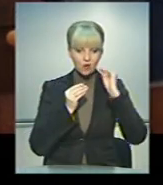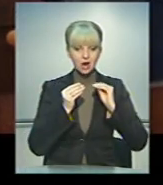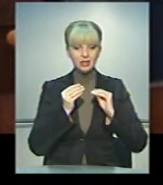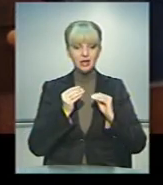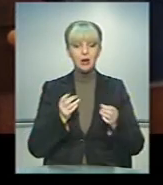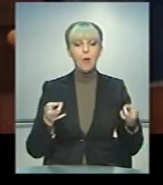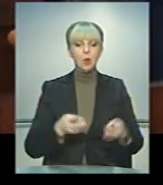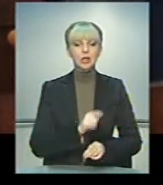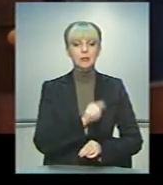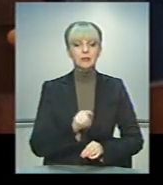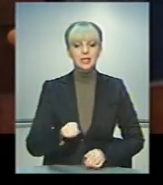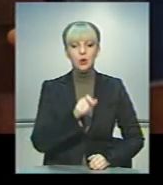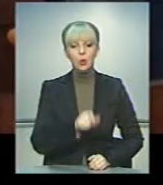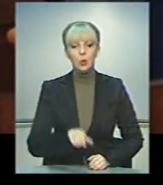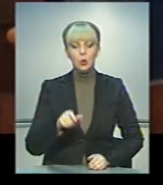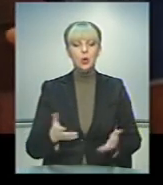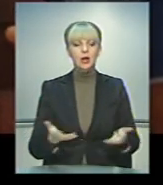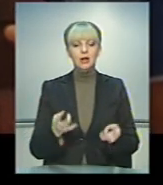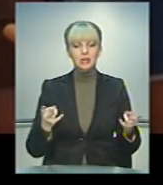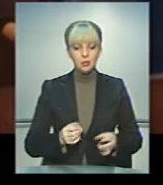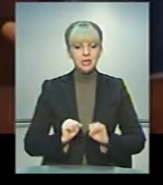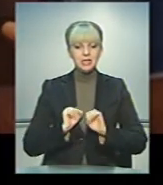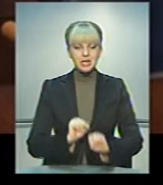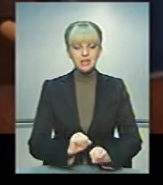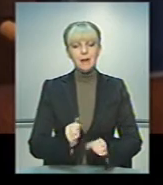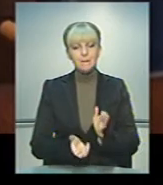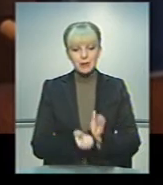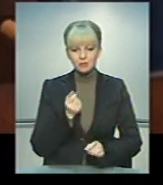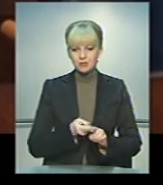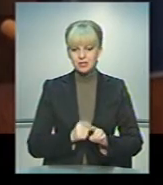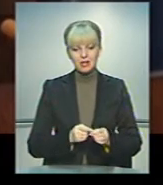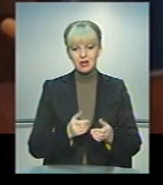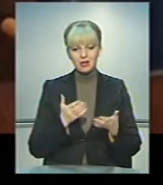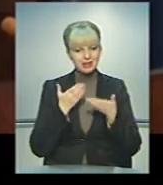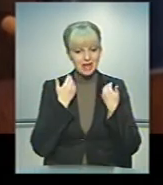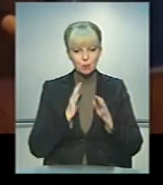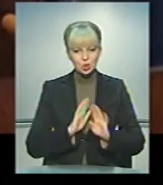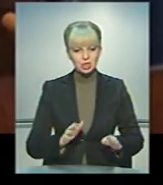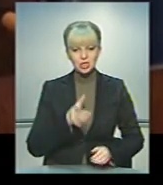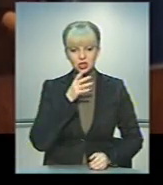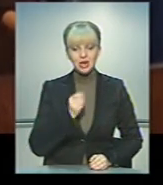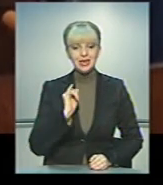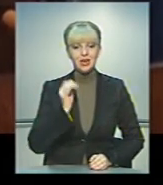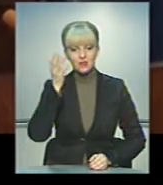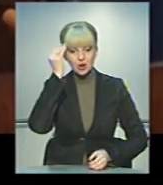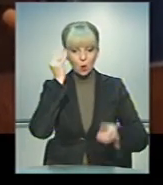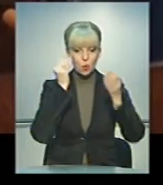і потреби тих людей, яких необхідно захищати, підтримувати в цей непростий час, і